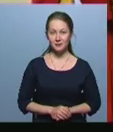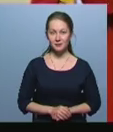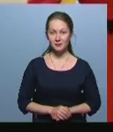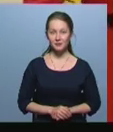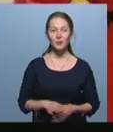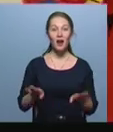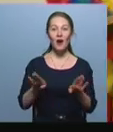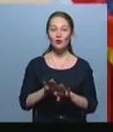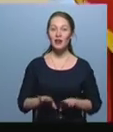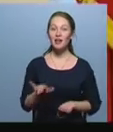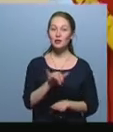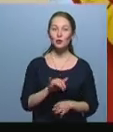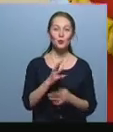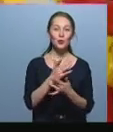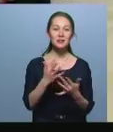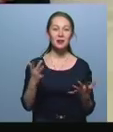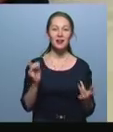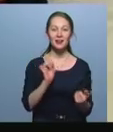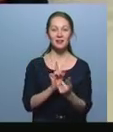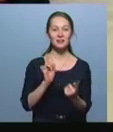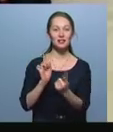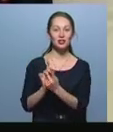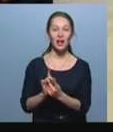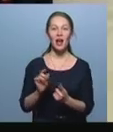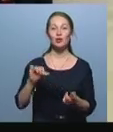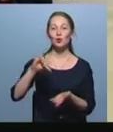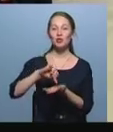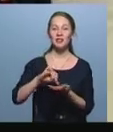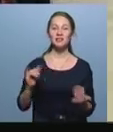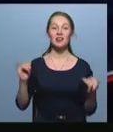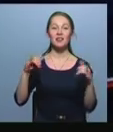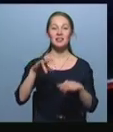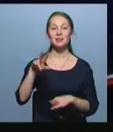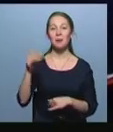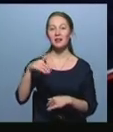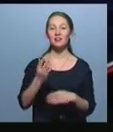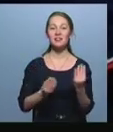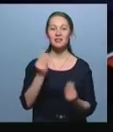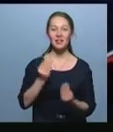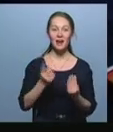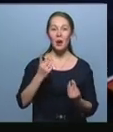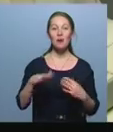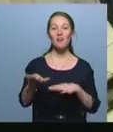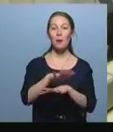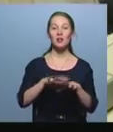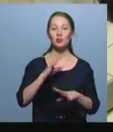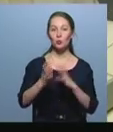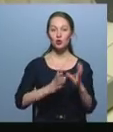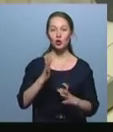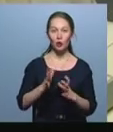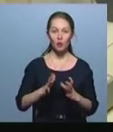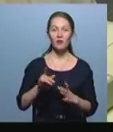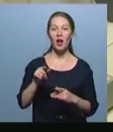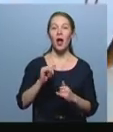Вот так с удмуртским колоритом встречает Ижевск участников и гостей парадельфийских игр. Первая площадка международного проекта посвящена